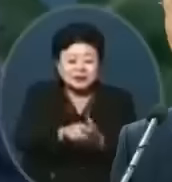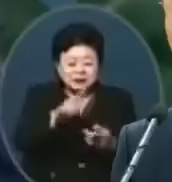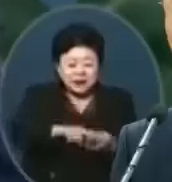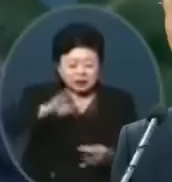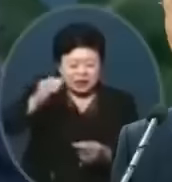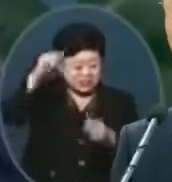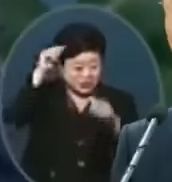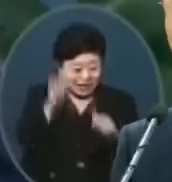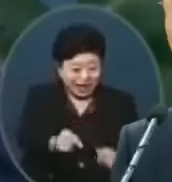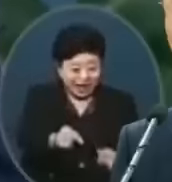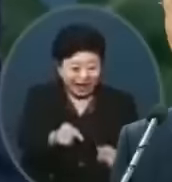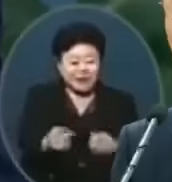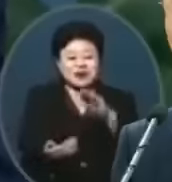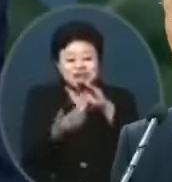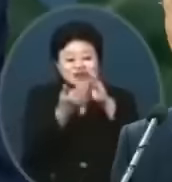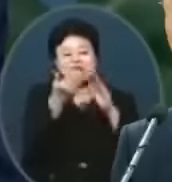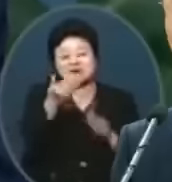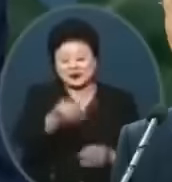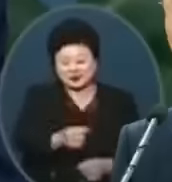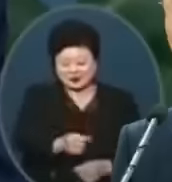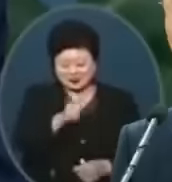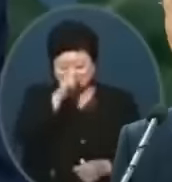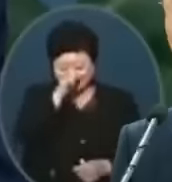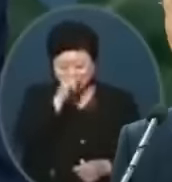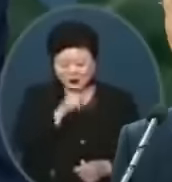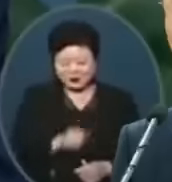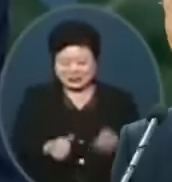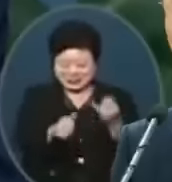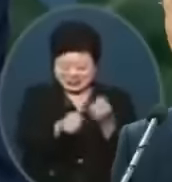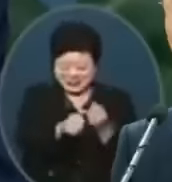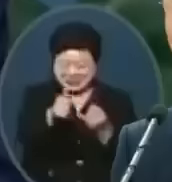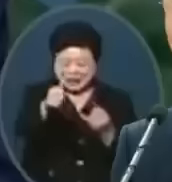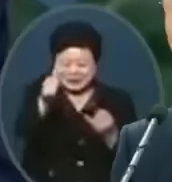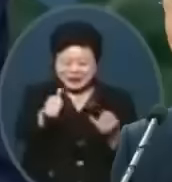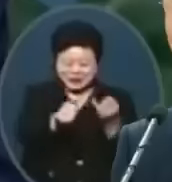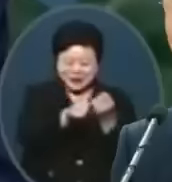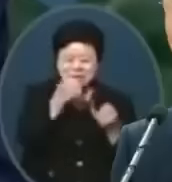될지어다 좋은 소식 있을 것이라는